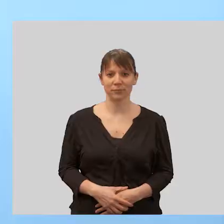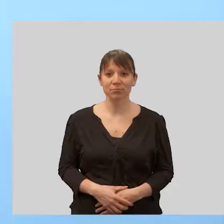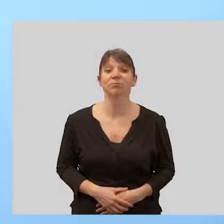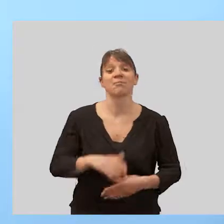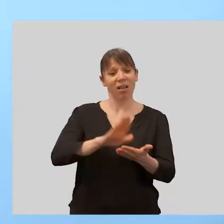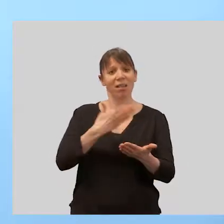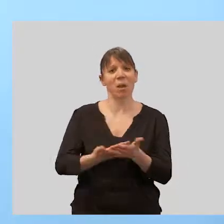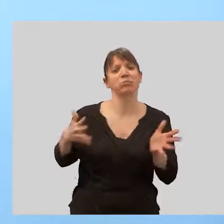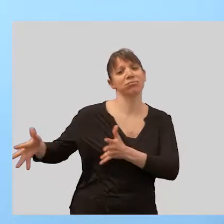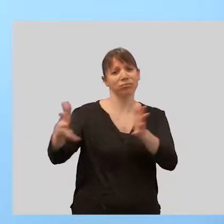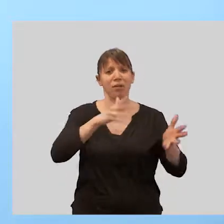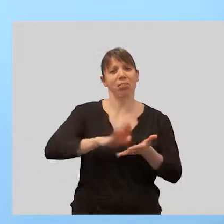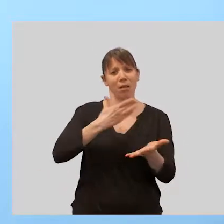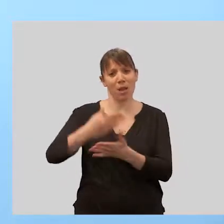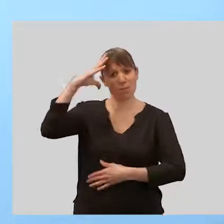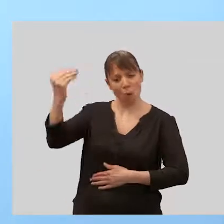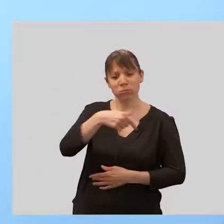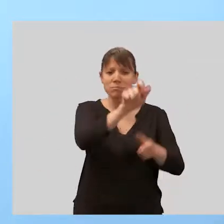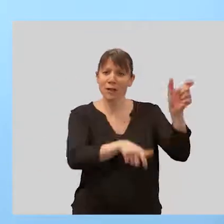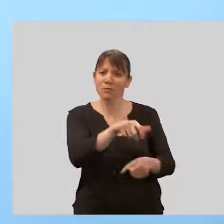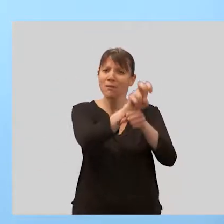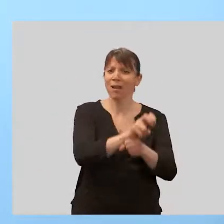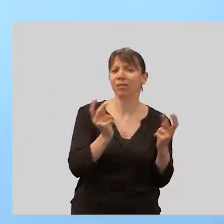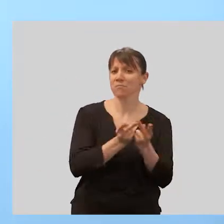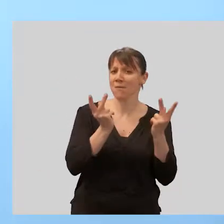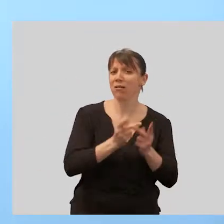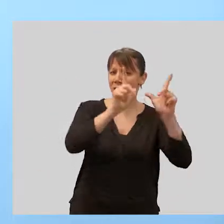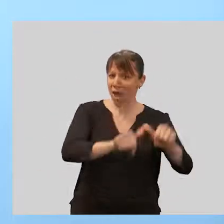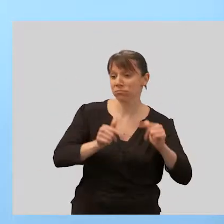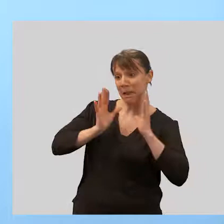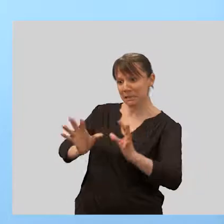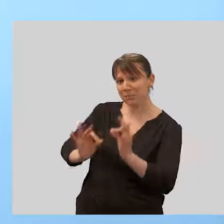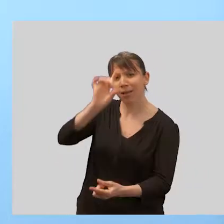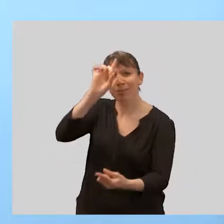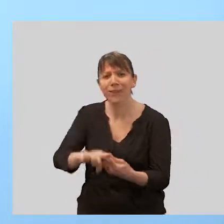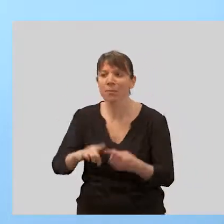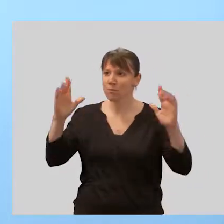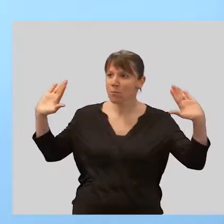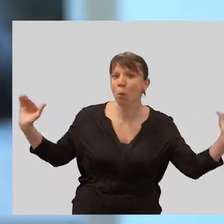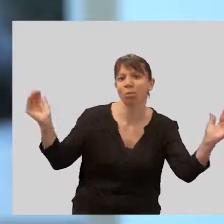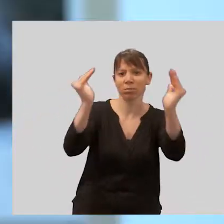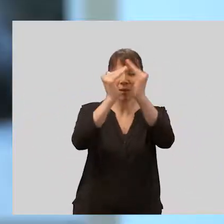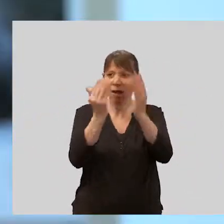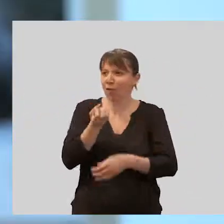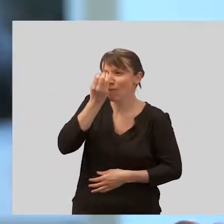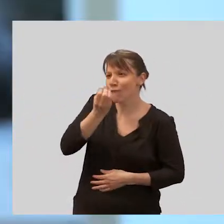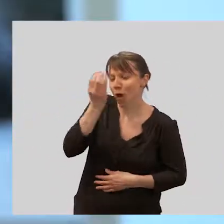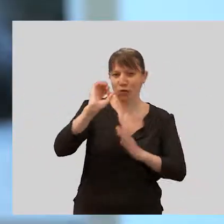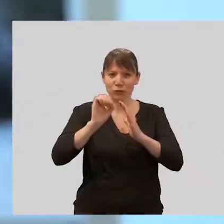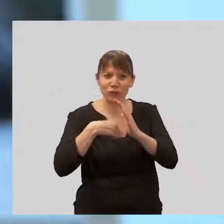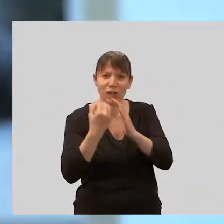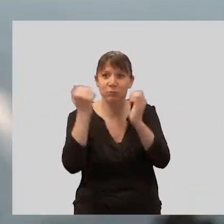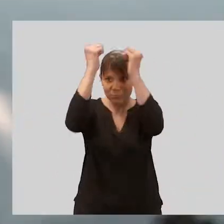Donc on part pendant une semaine avec les gardes du parc, avec des interprètes en langue des signes, des interprètes professionnels, qui nous expliquent